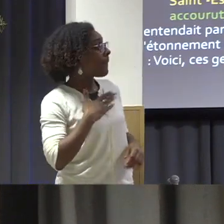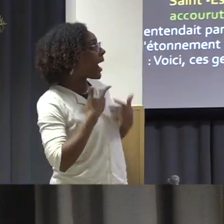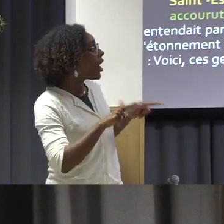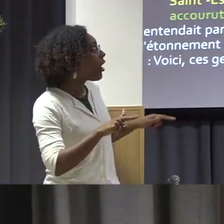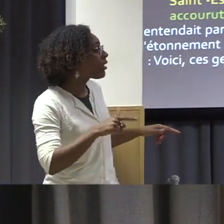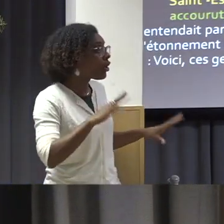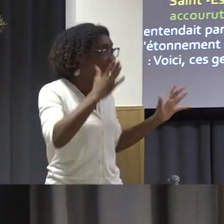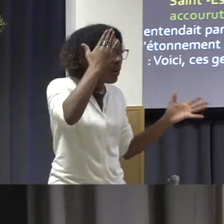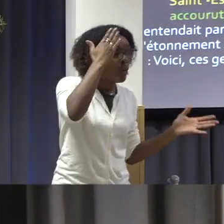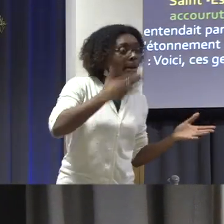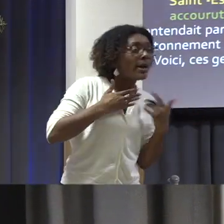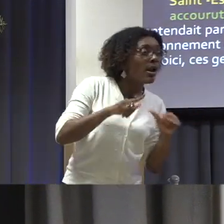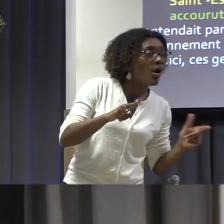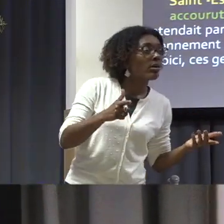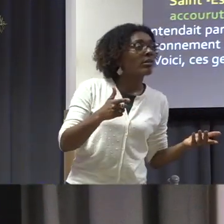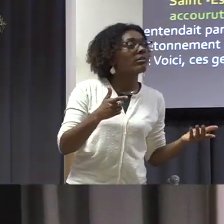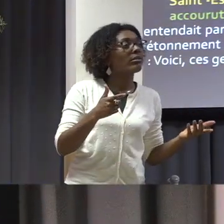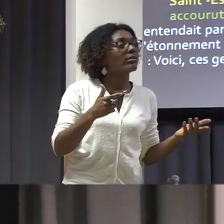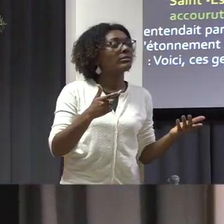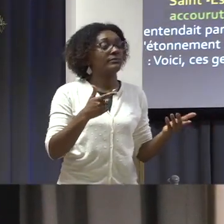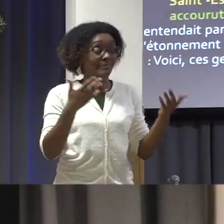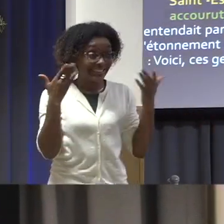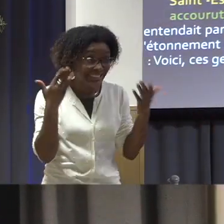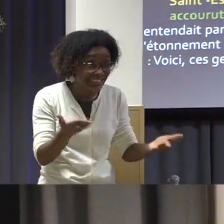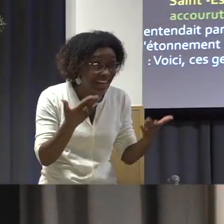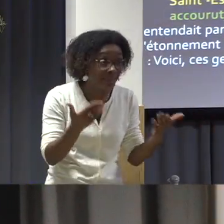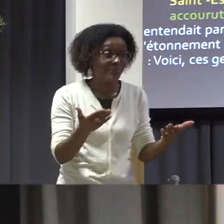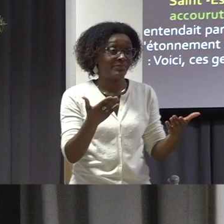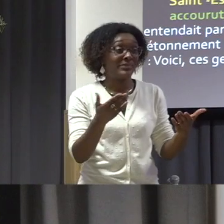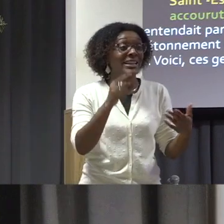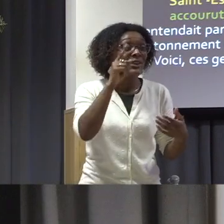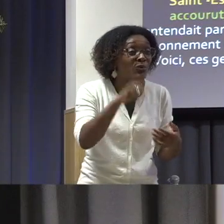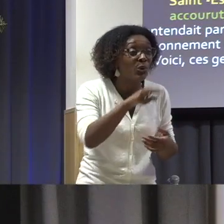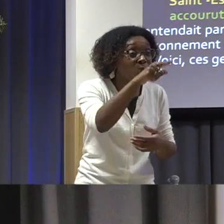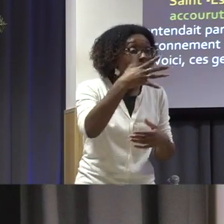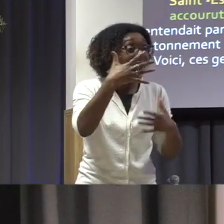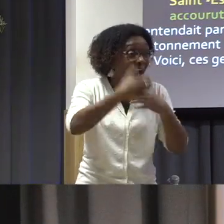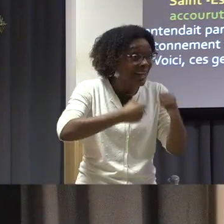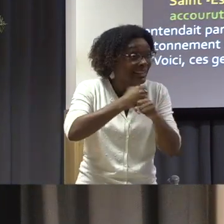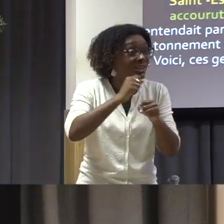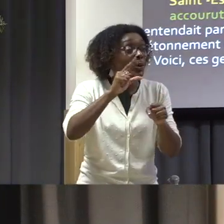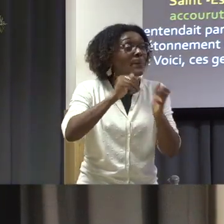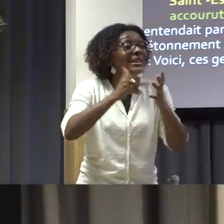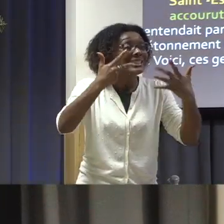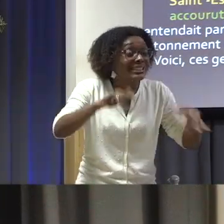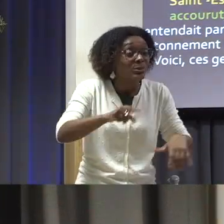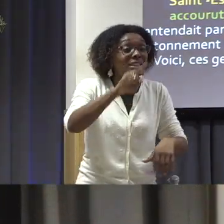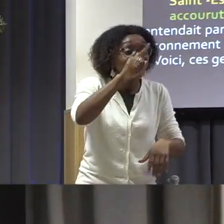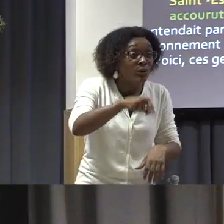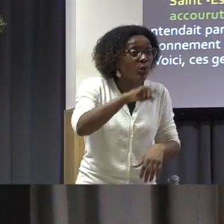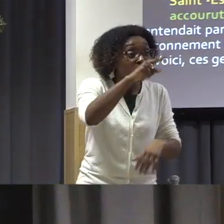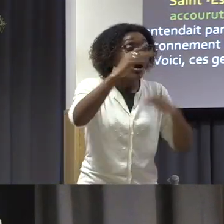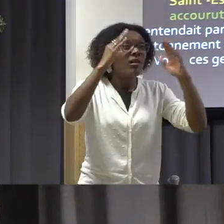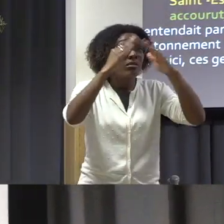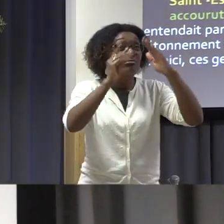la chambre haute cette année tu dois avoir ta chambre haute en tant que individus et